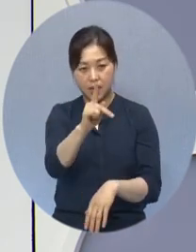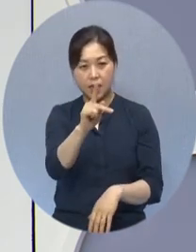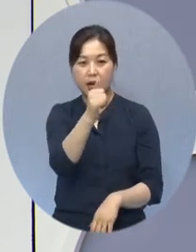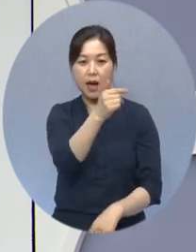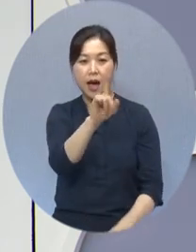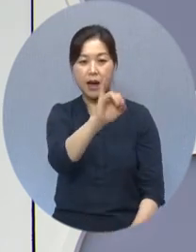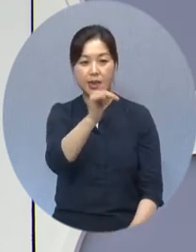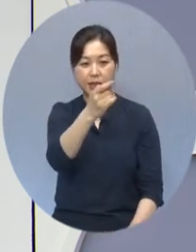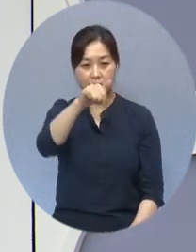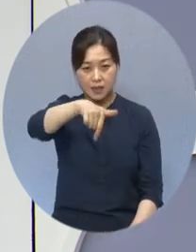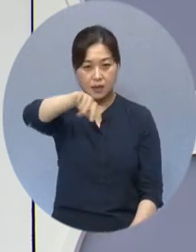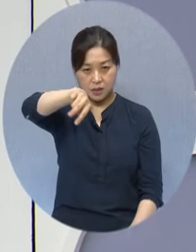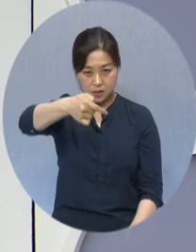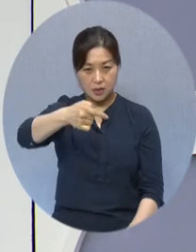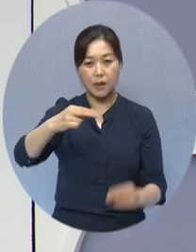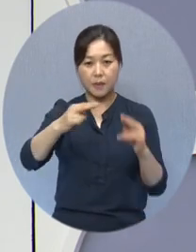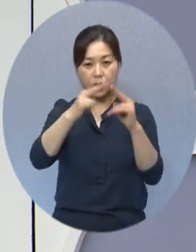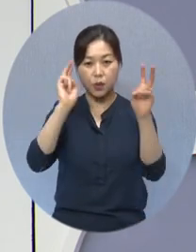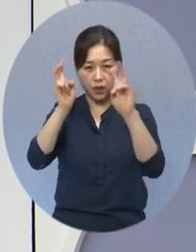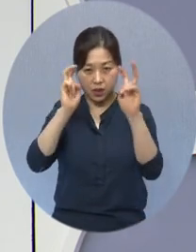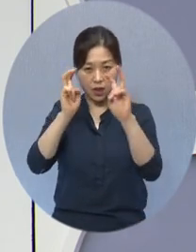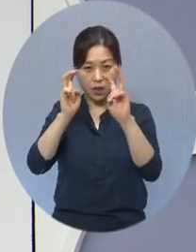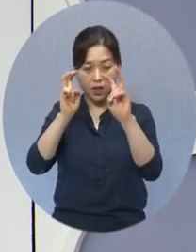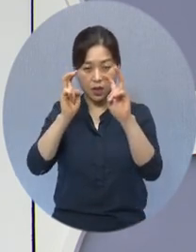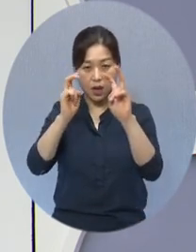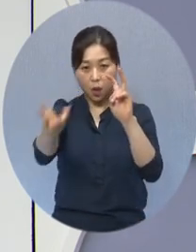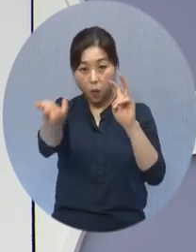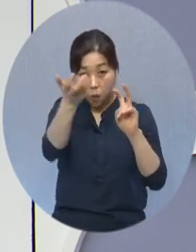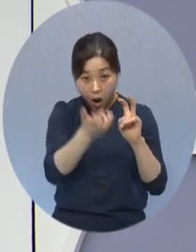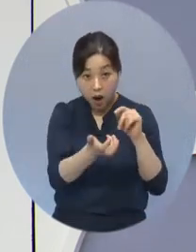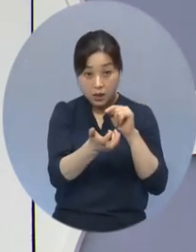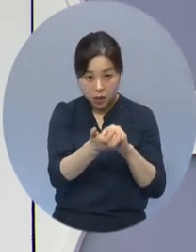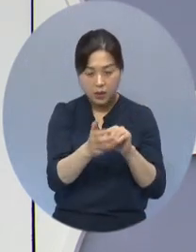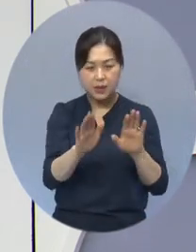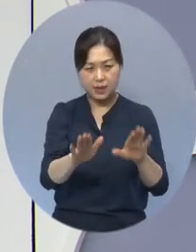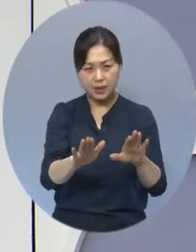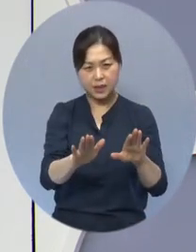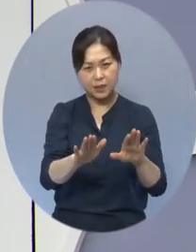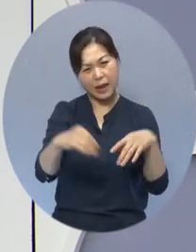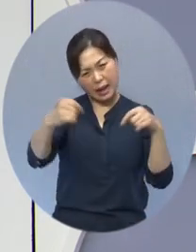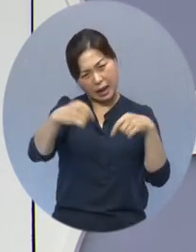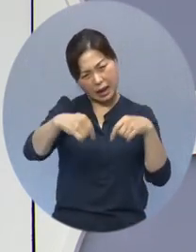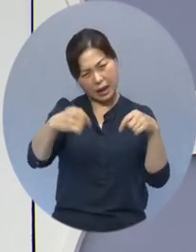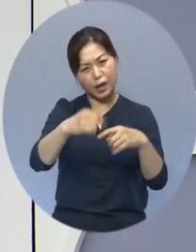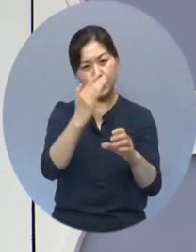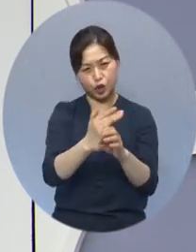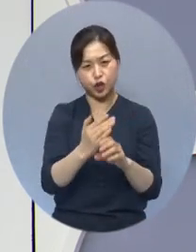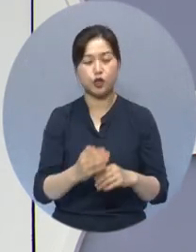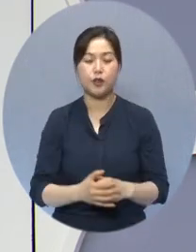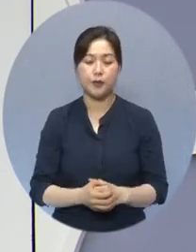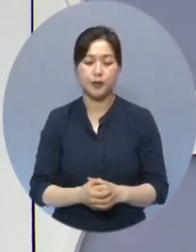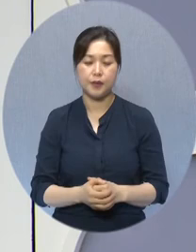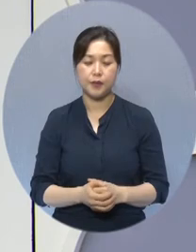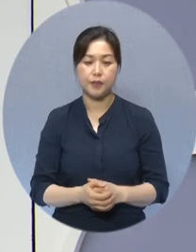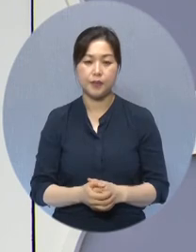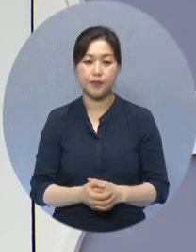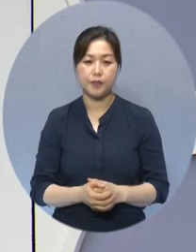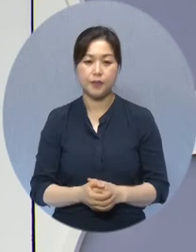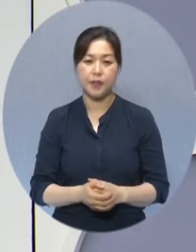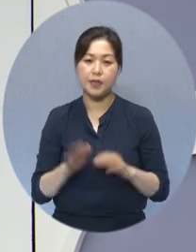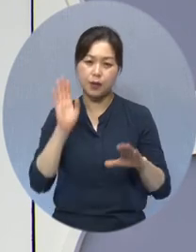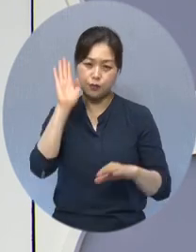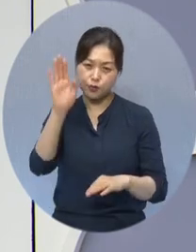SK하이닉스 반도체가 들어오는 거에 대해서는 지금 막 진행이 되고 있어요. 그래서 지금